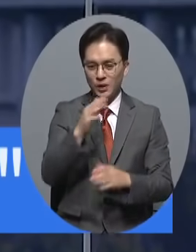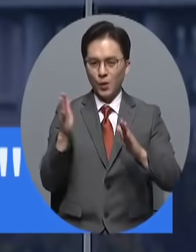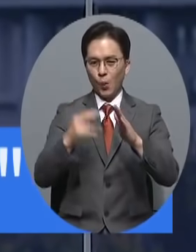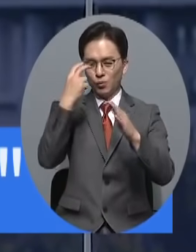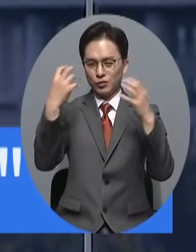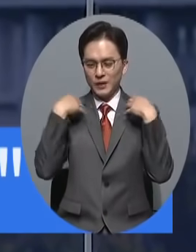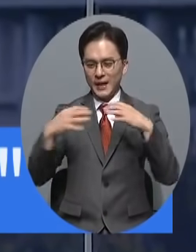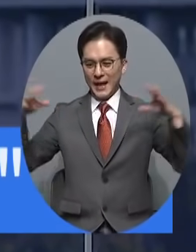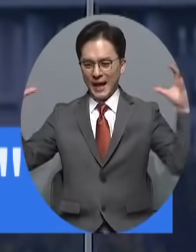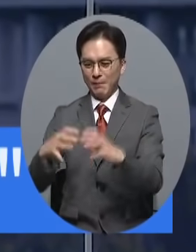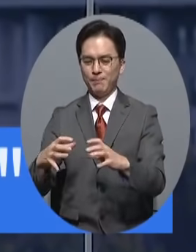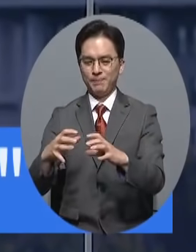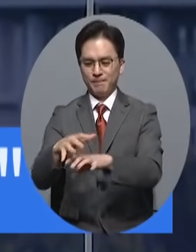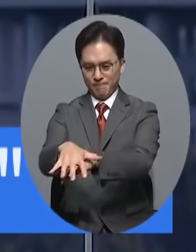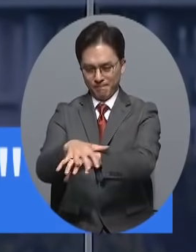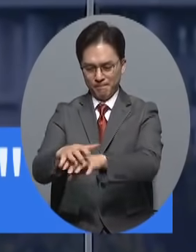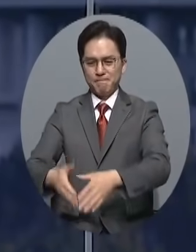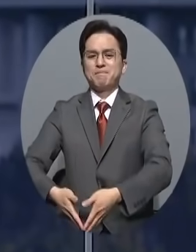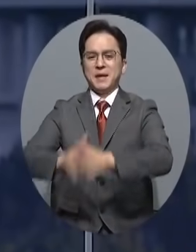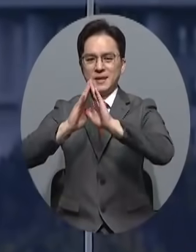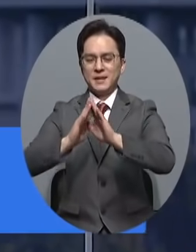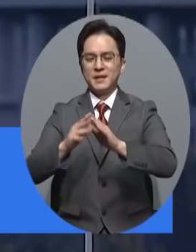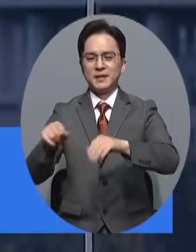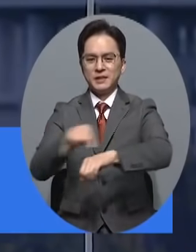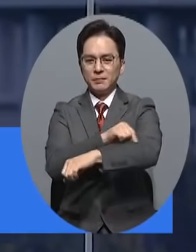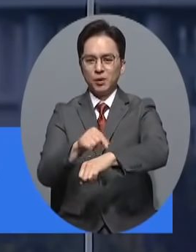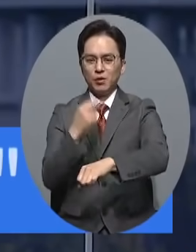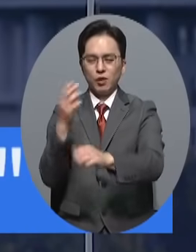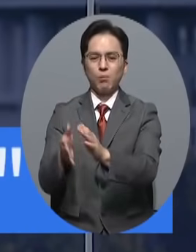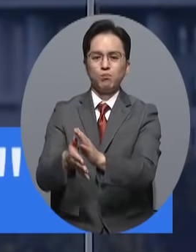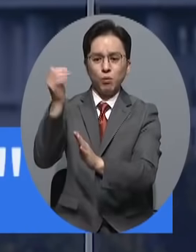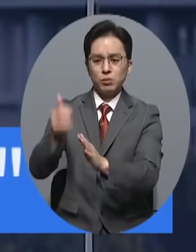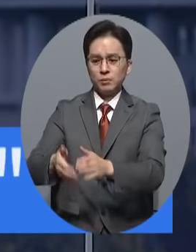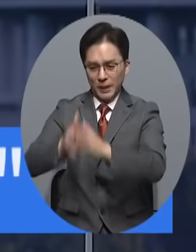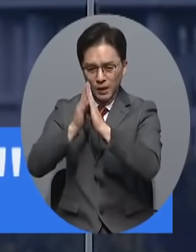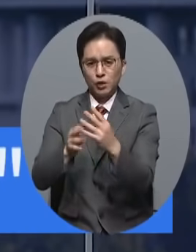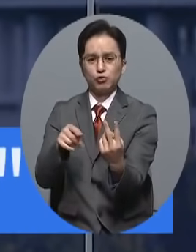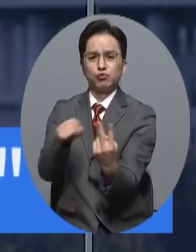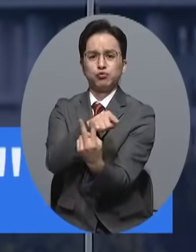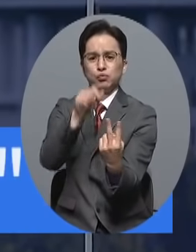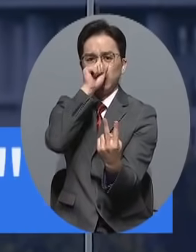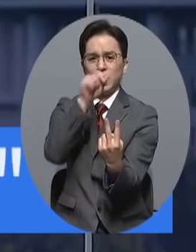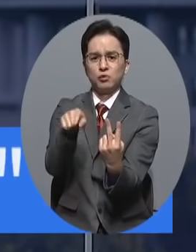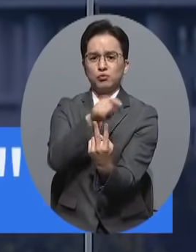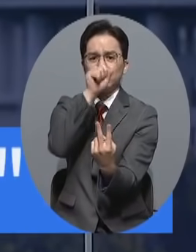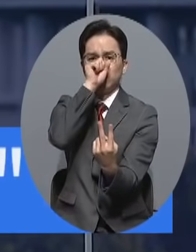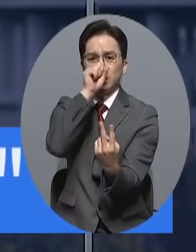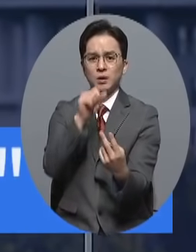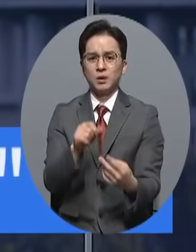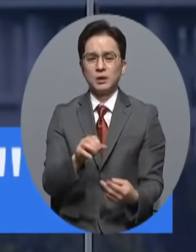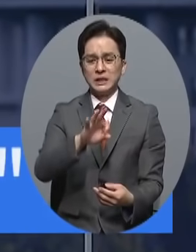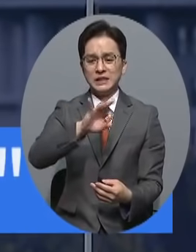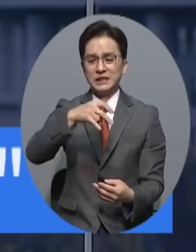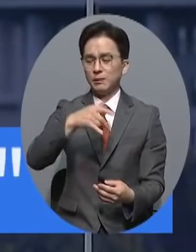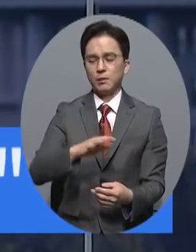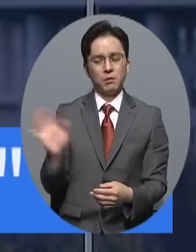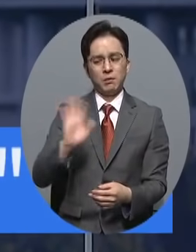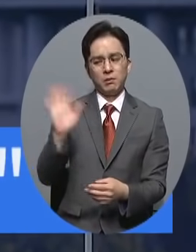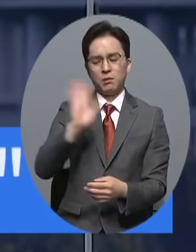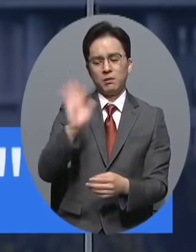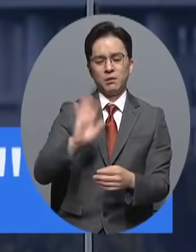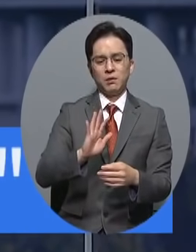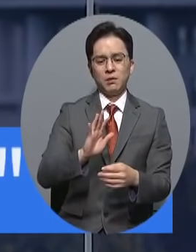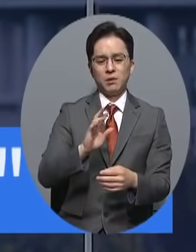자꾸 국민의힘 게이트라고 규정하면서도 특검 못하겠다 하면 수사 빨리 이렇게 좀 약간 간 건너 불구경식의 답변은 저는 좀